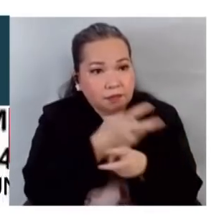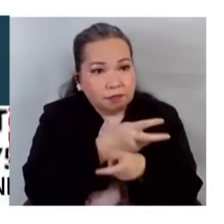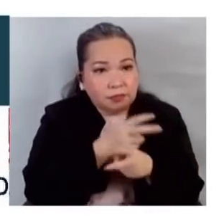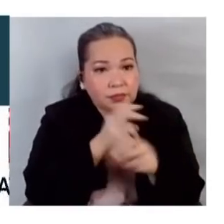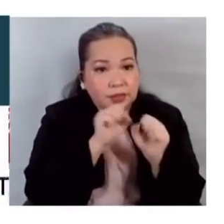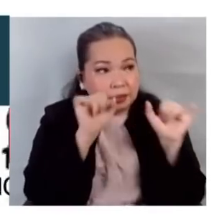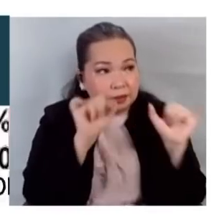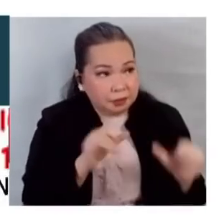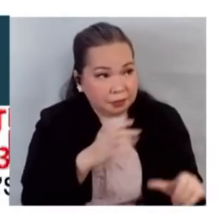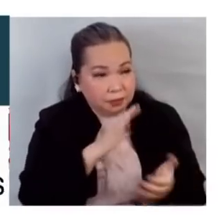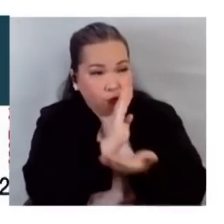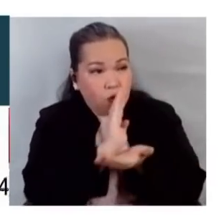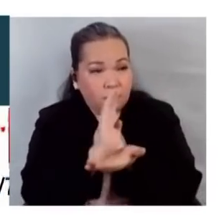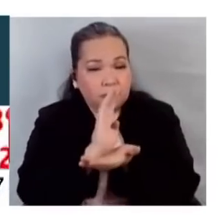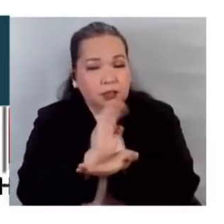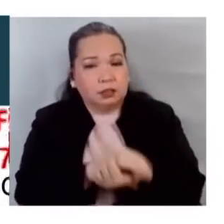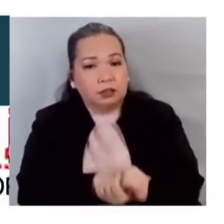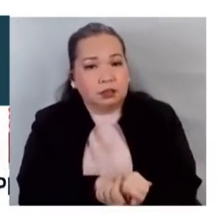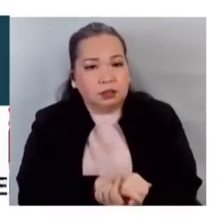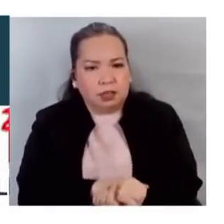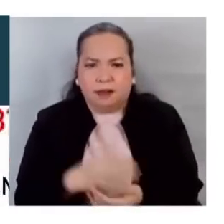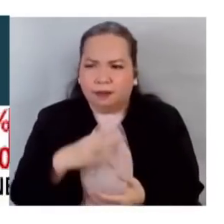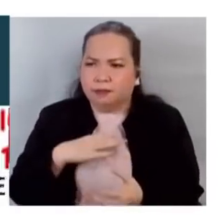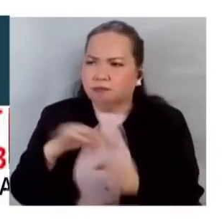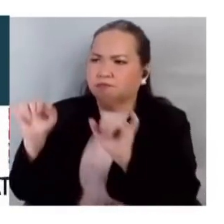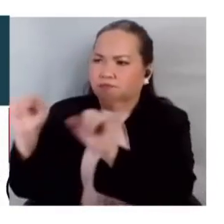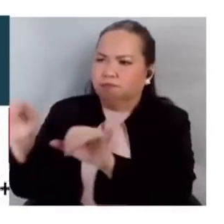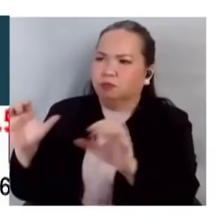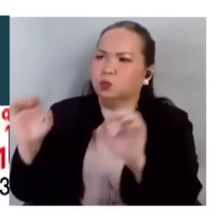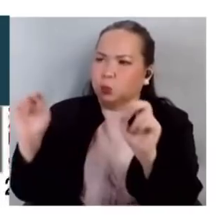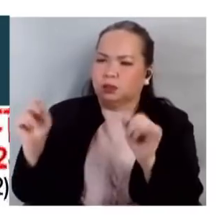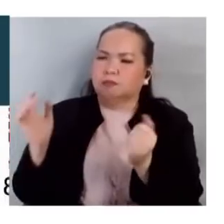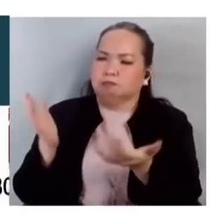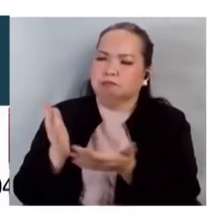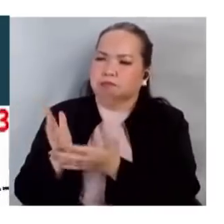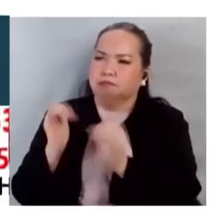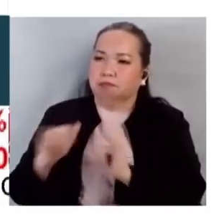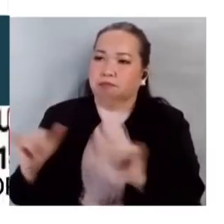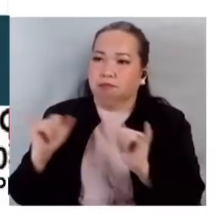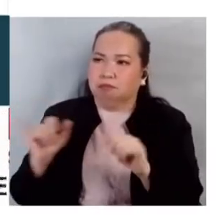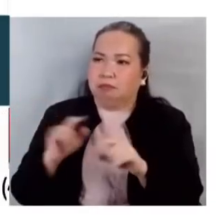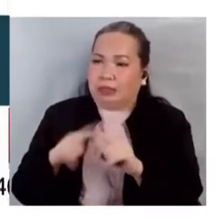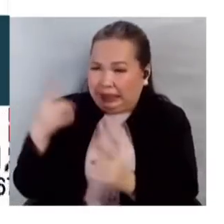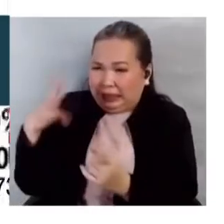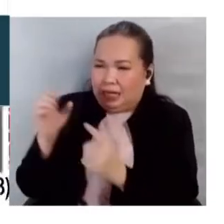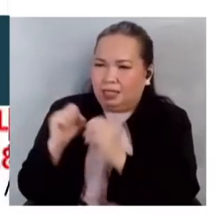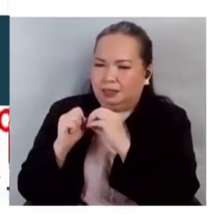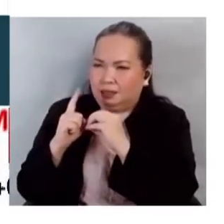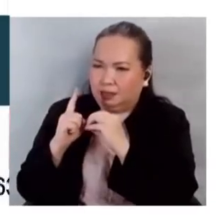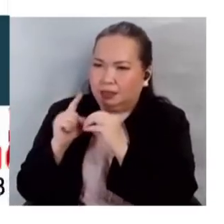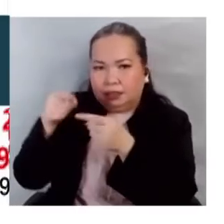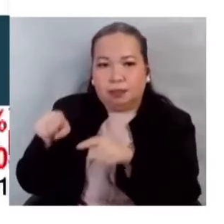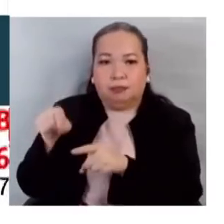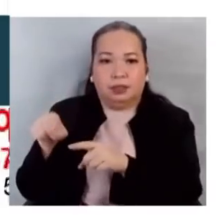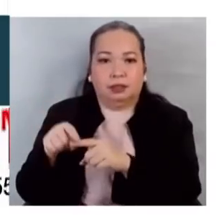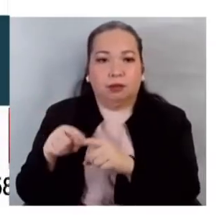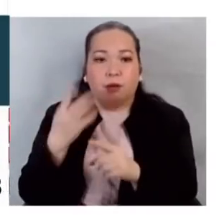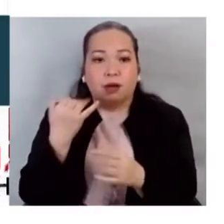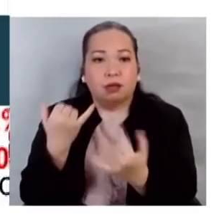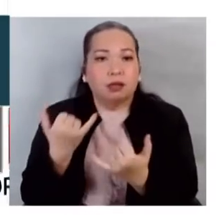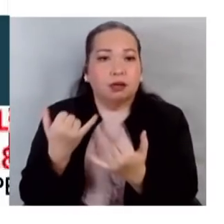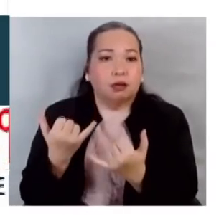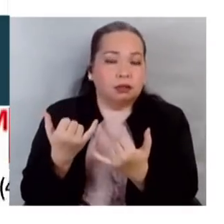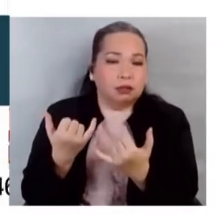Yes, in place naman lahat yung ano natin, Ma'am, except ito nga nangyari na Tadela. Until now, we're still on process